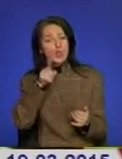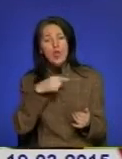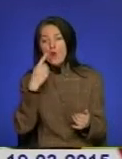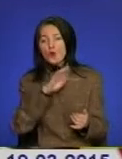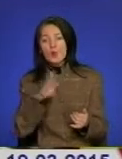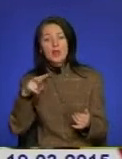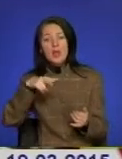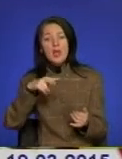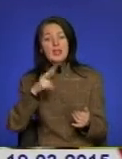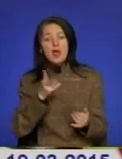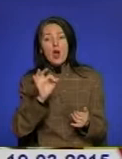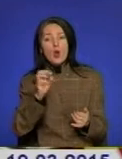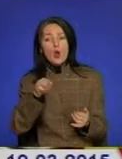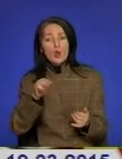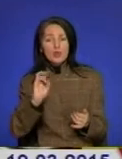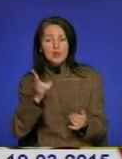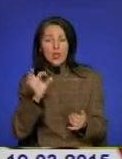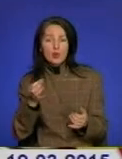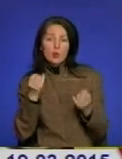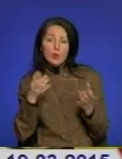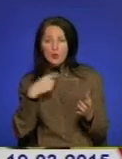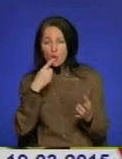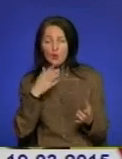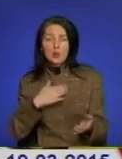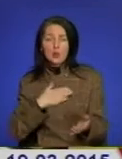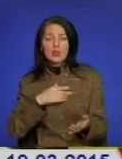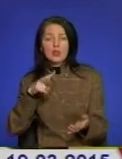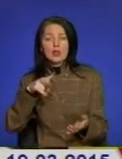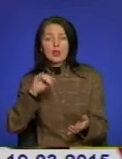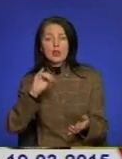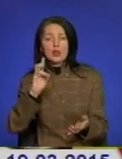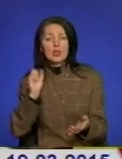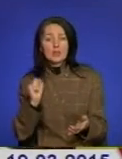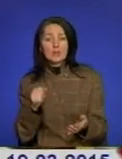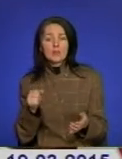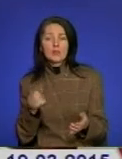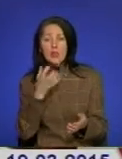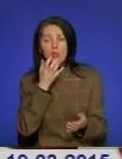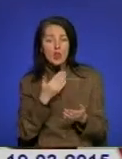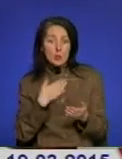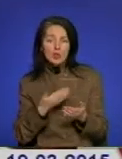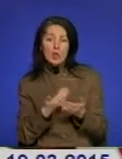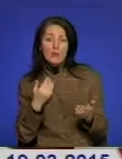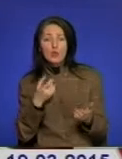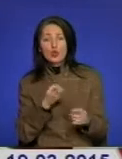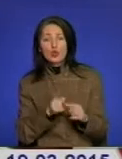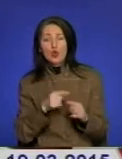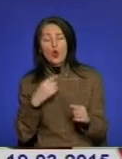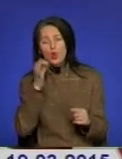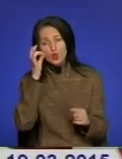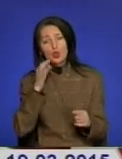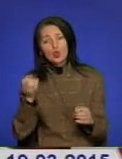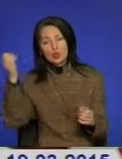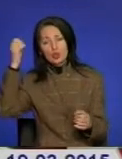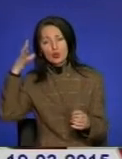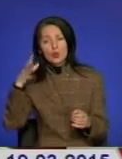Костенко. Ми інколи говоримо просто «наша Ліна», і тепло нам від цього, і солодко, і